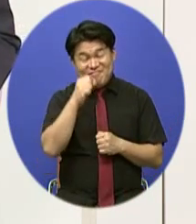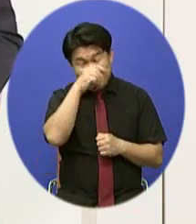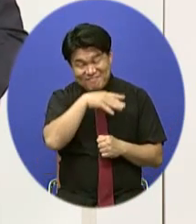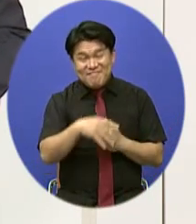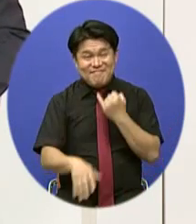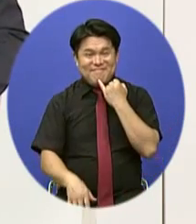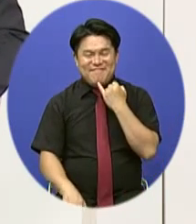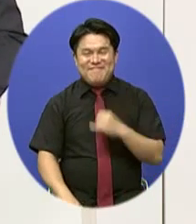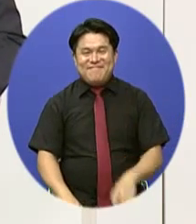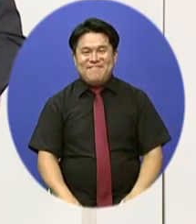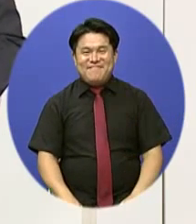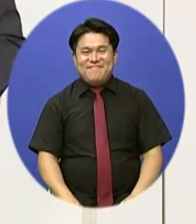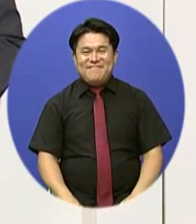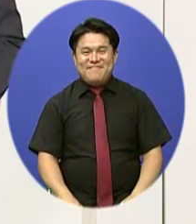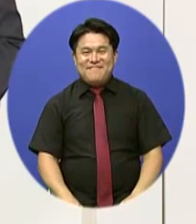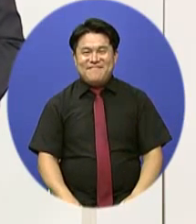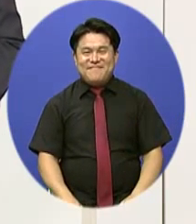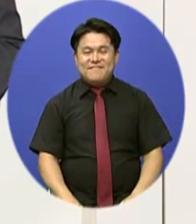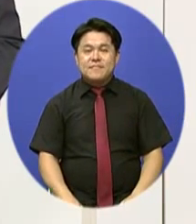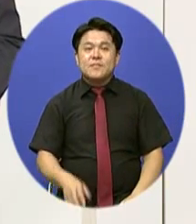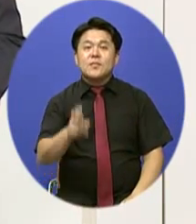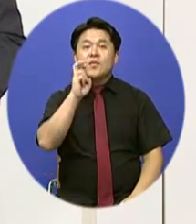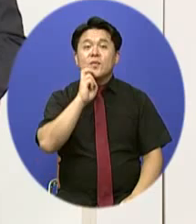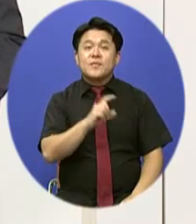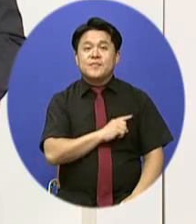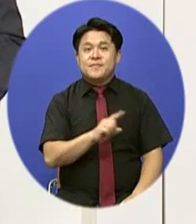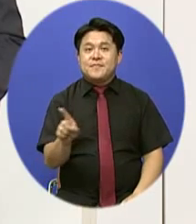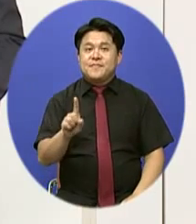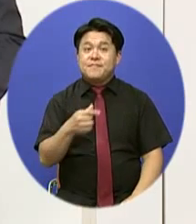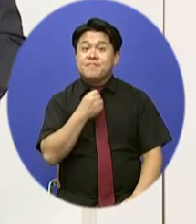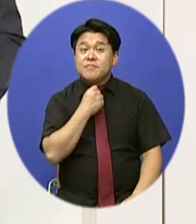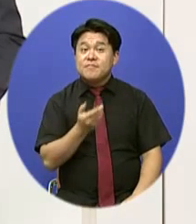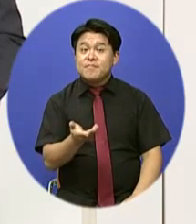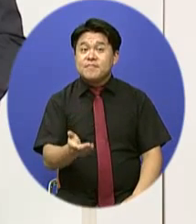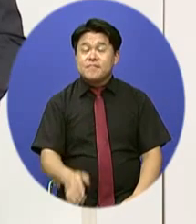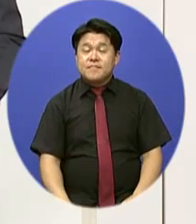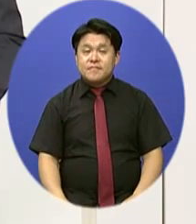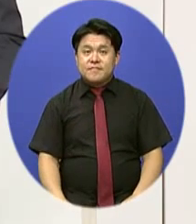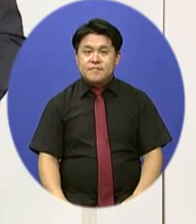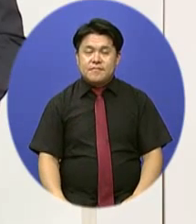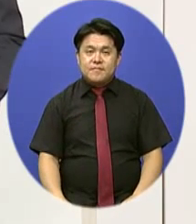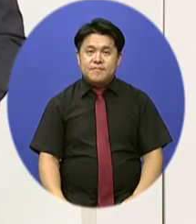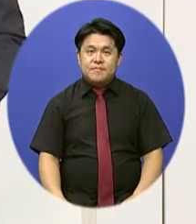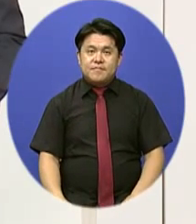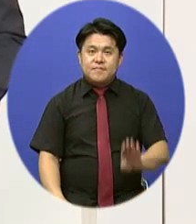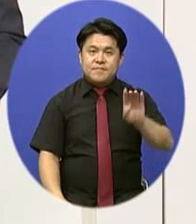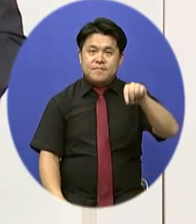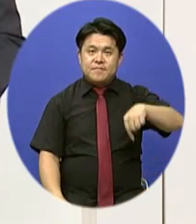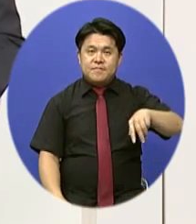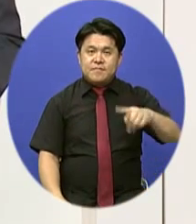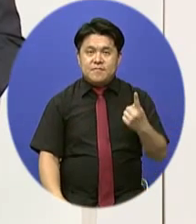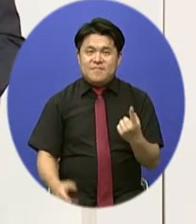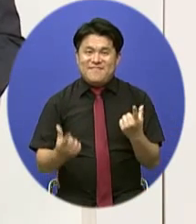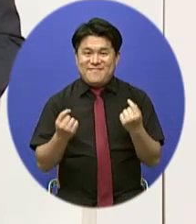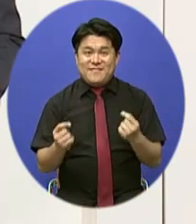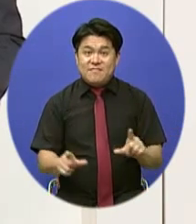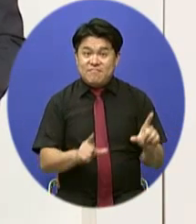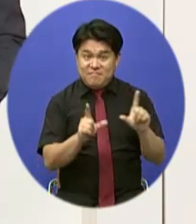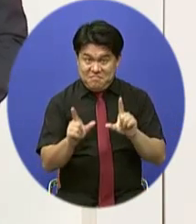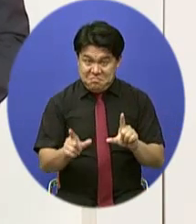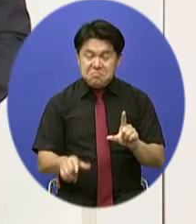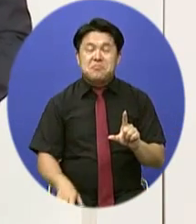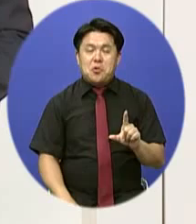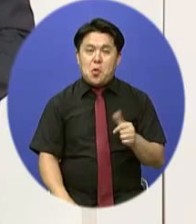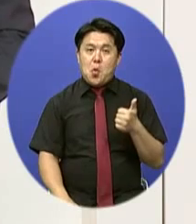네, 감안해서 자, 들으면 되고요. 오늘 어머니 어떤 노래 준비했어요? 부처 같은 인생이요. 부처 같은 인생